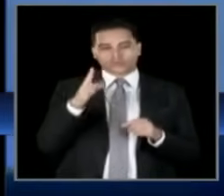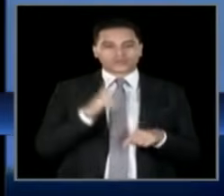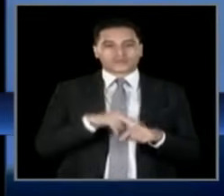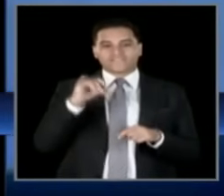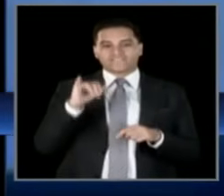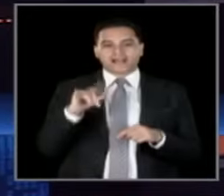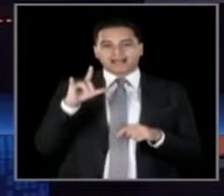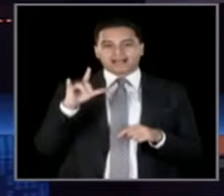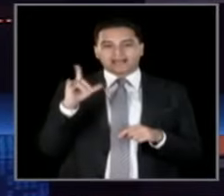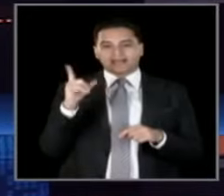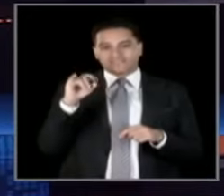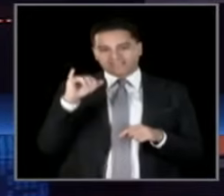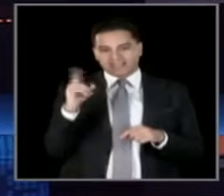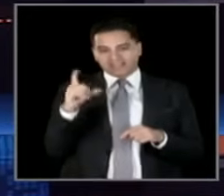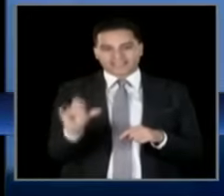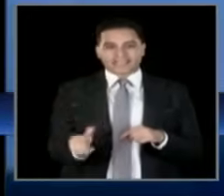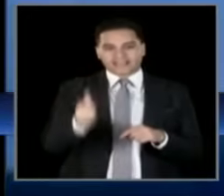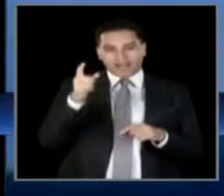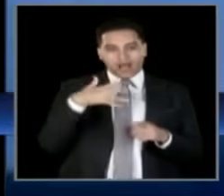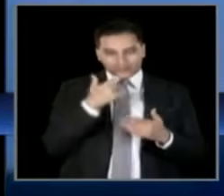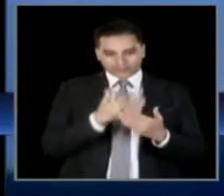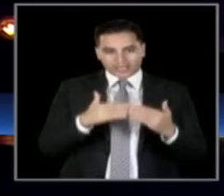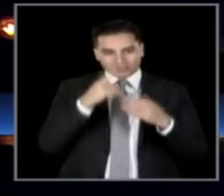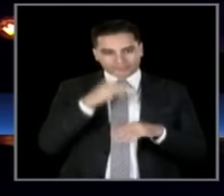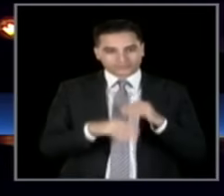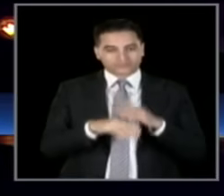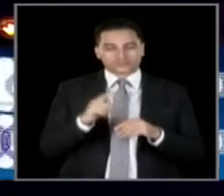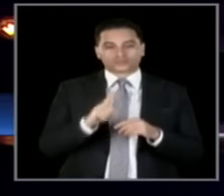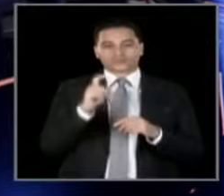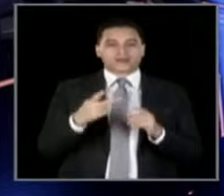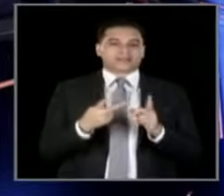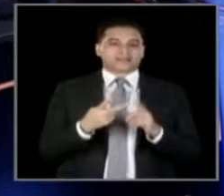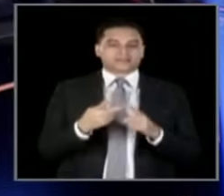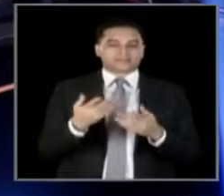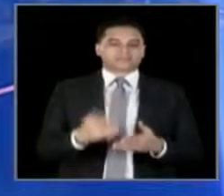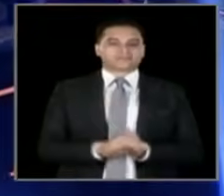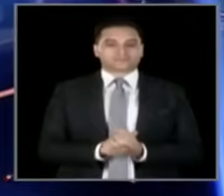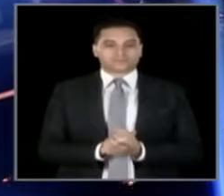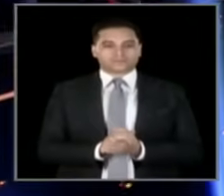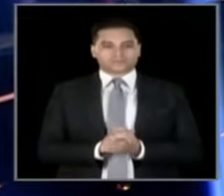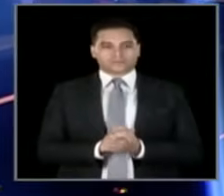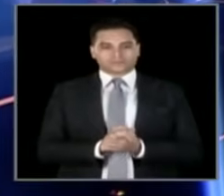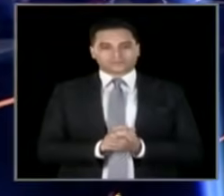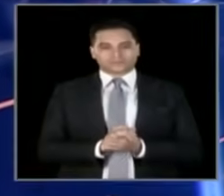فيرينا وكرولوس، محتاجة تتعدل. السؤال الثاني،